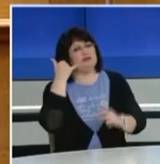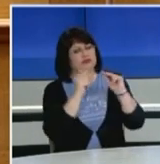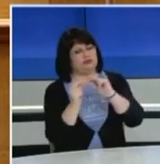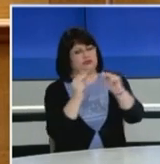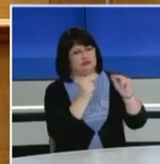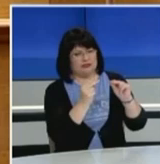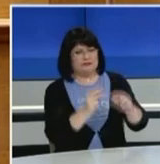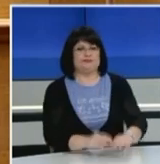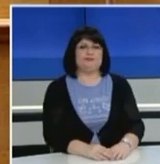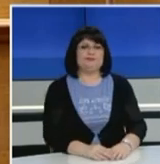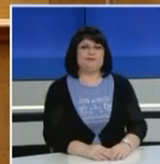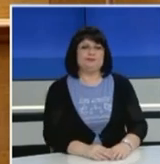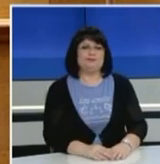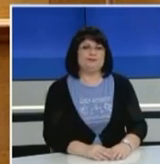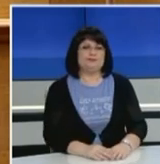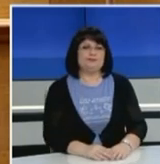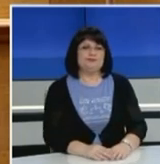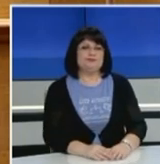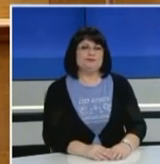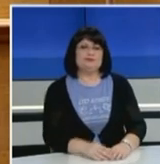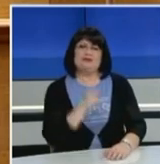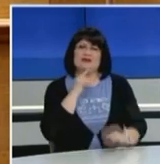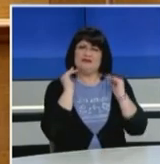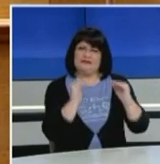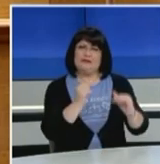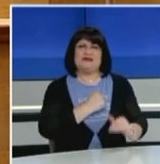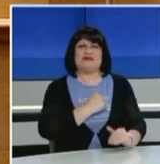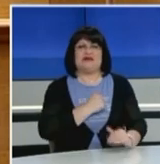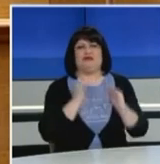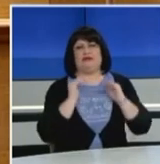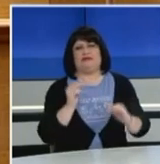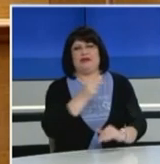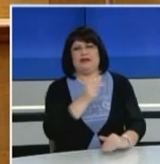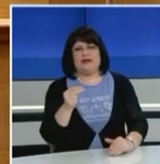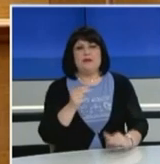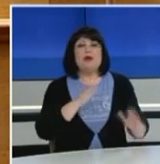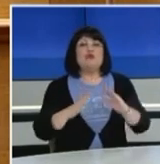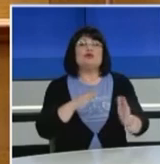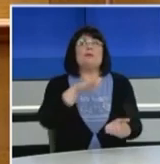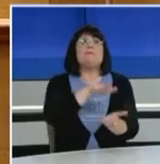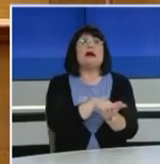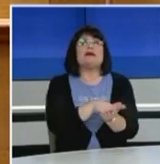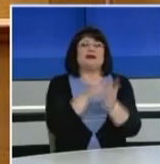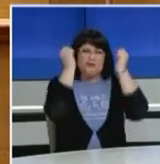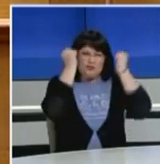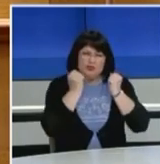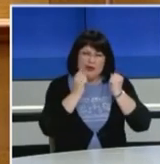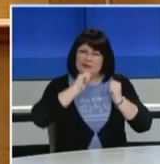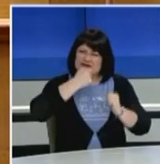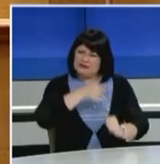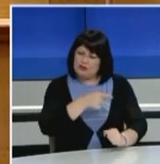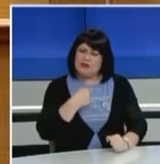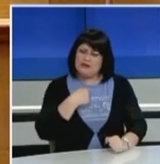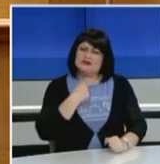Αυτή τη στάση αρχών κρατήσαμε και στο θέμα των λεγόμενων προστατευόμενων μαρτύρων, στο